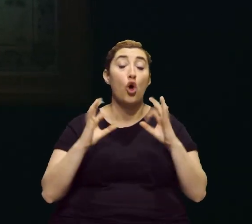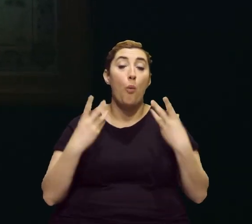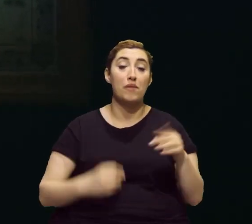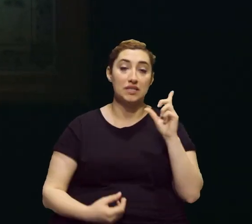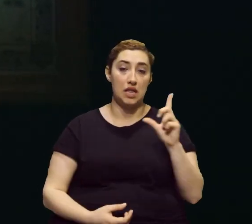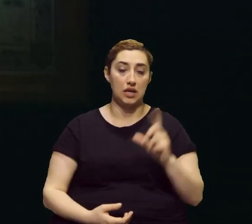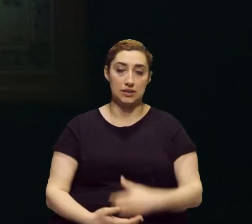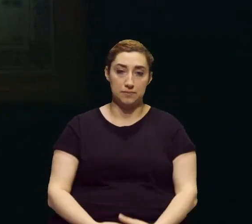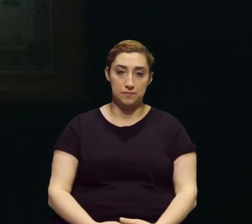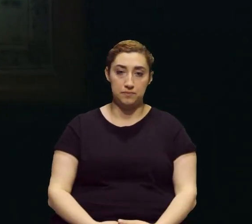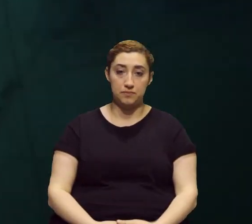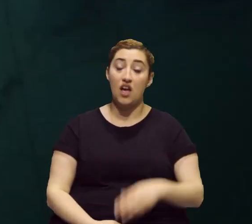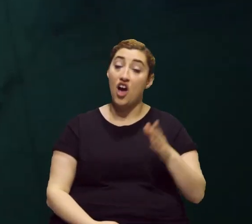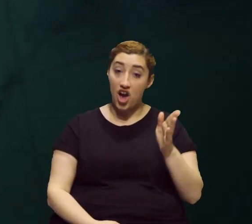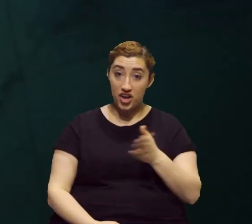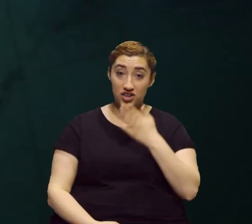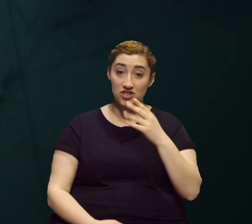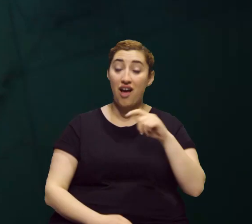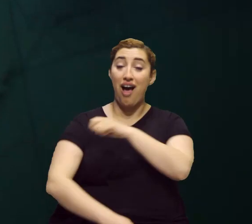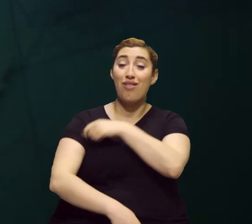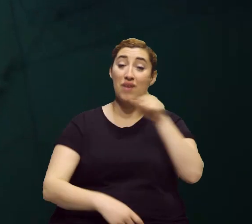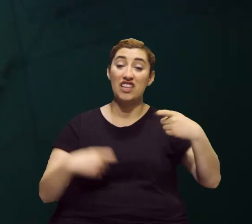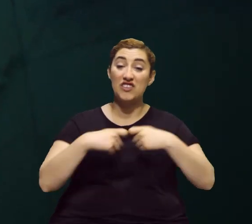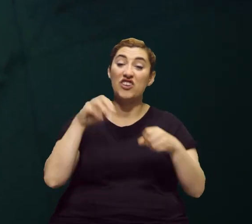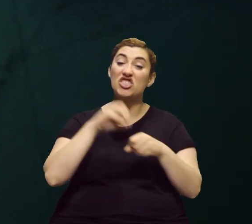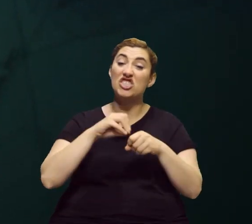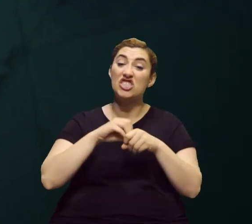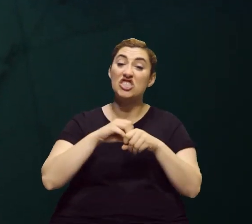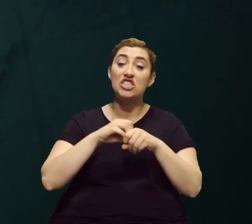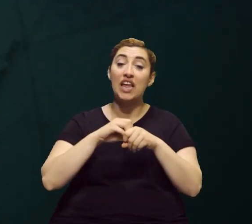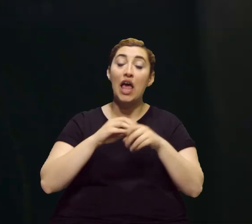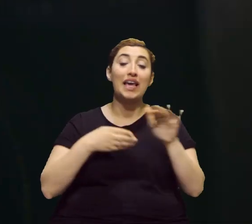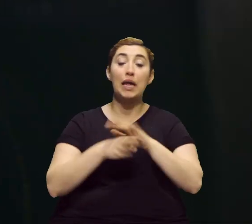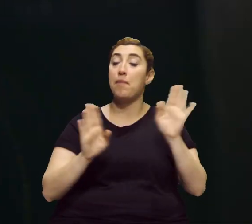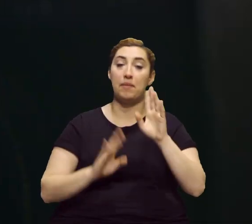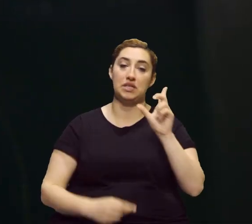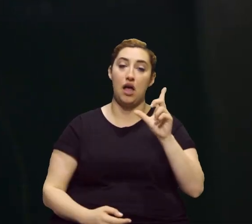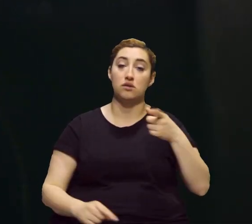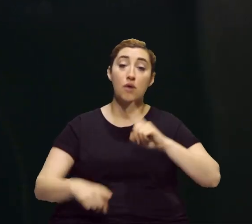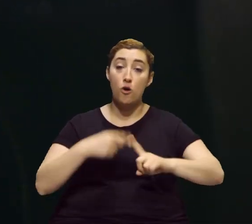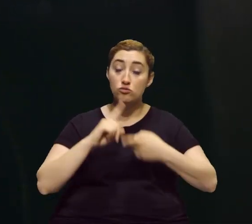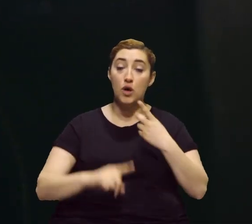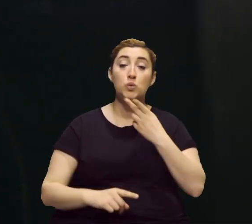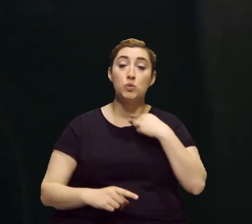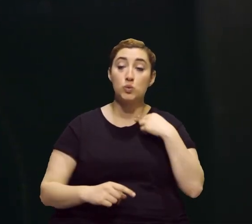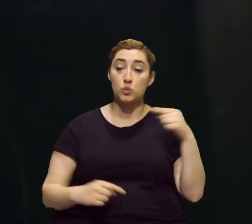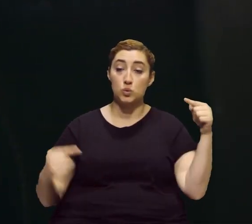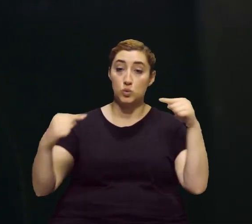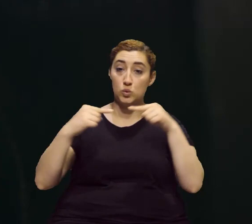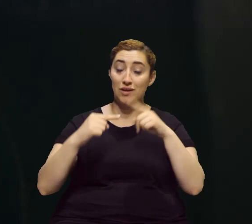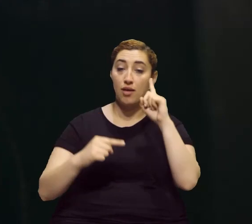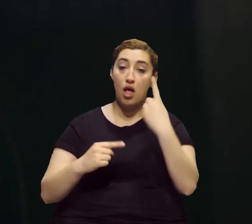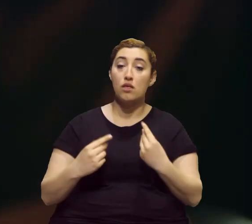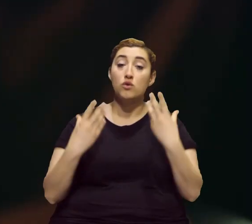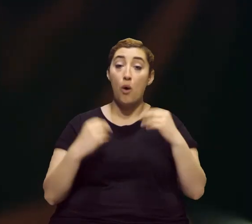mutlaka çıkmalı. Üstelik Almanya savaşın içinde yer almamalı. Osmanlı Ruslara karşı